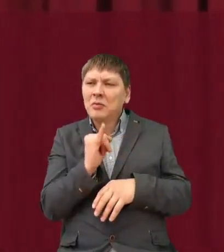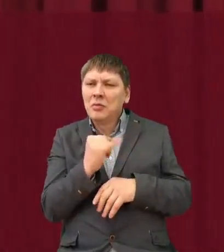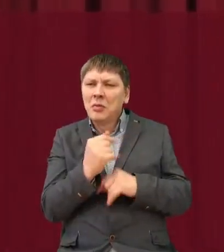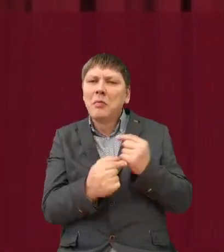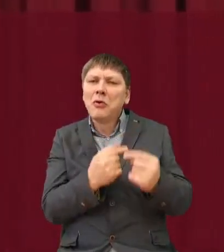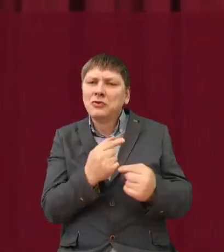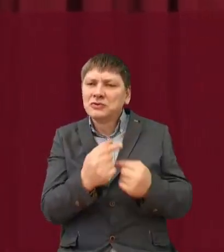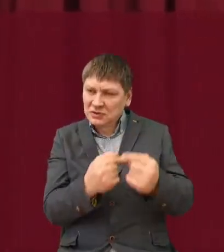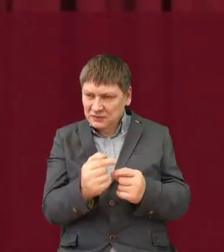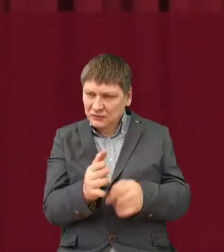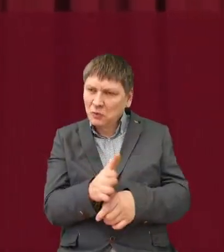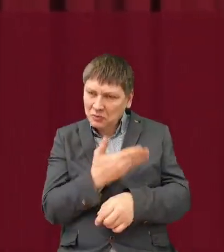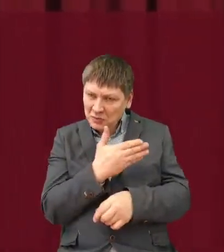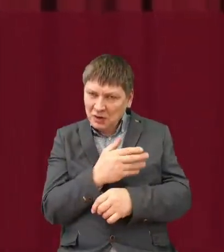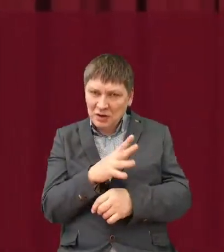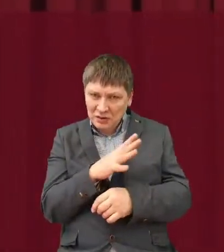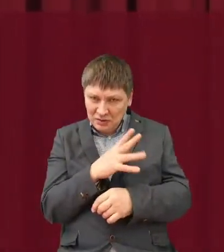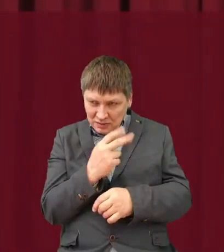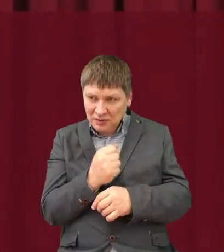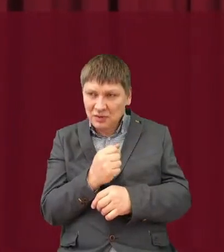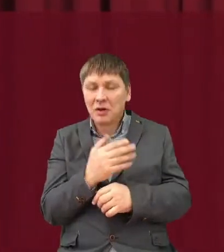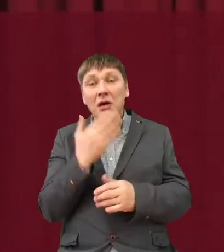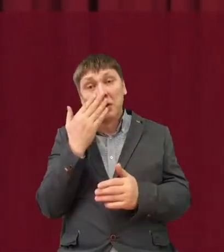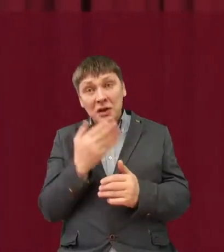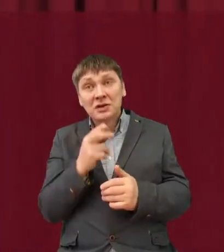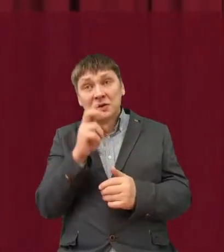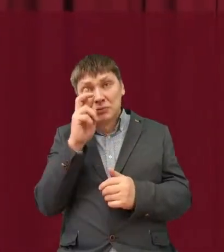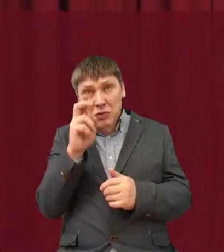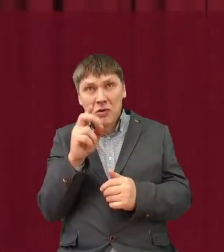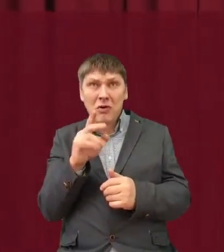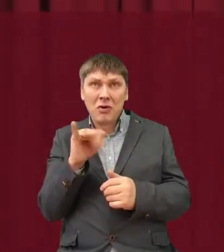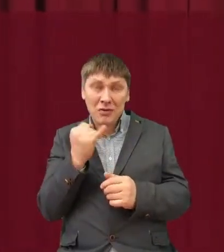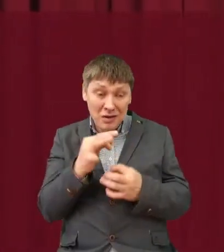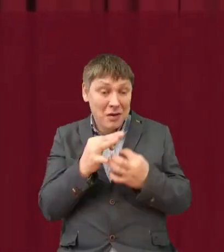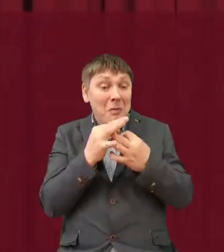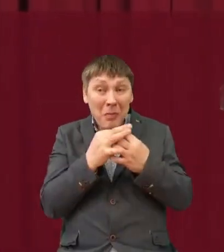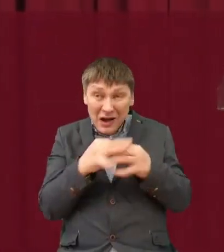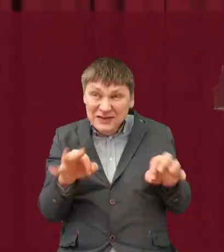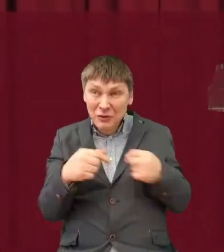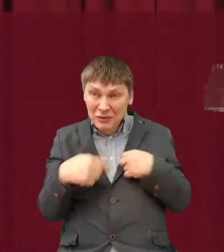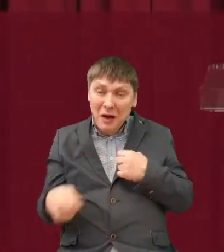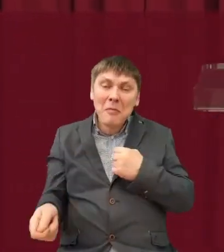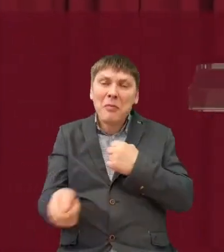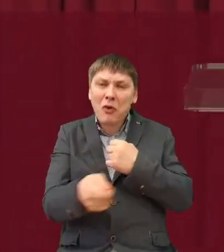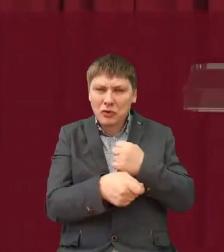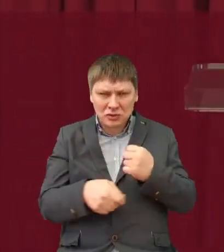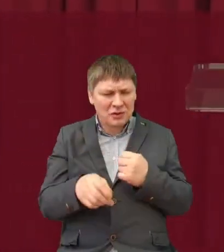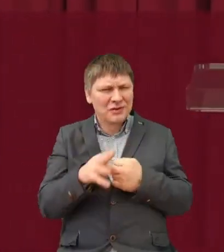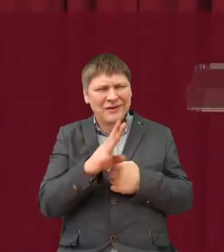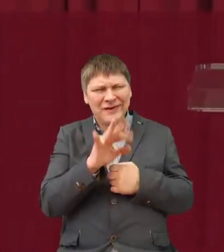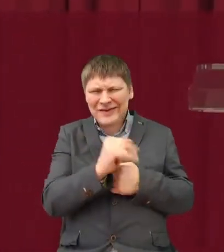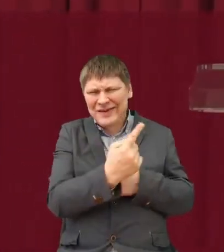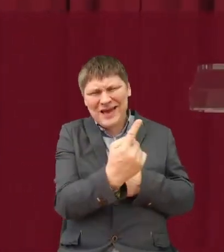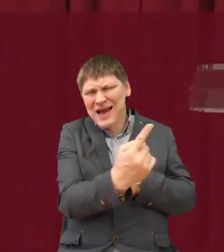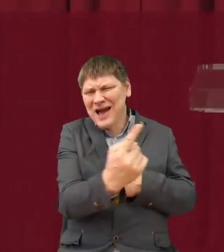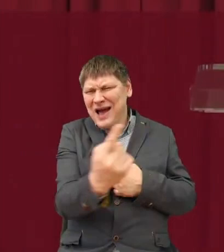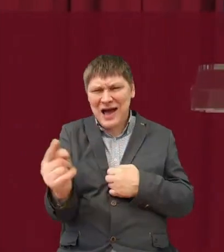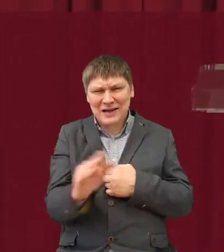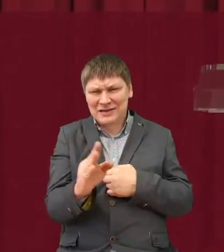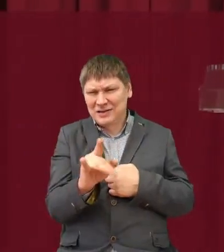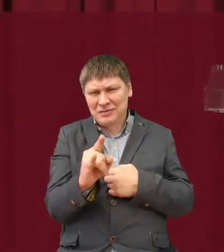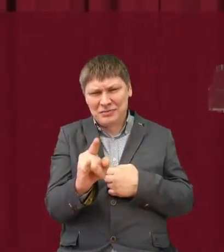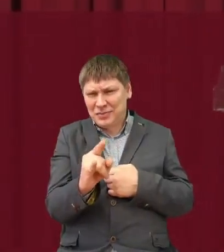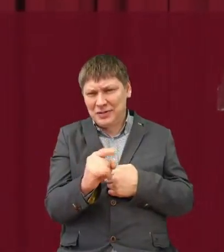нашего греха Наверное если бы Бог допустил пожать нам все что мы посеяли ни один и не наверно Точно